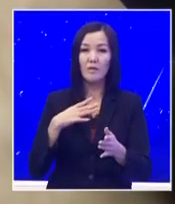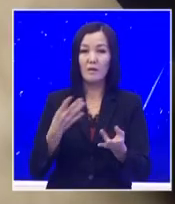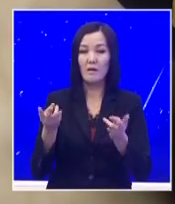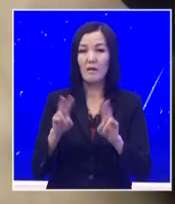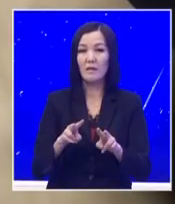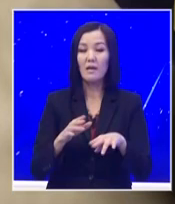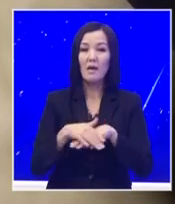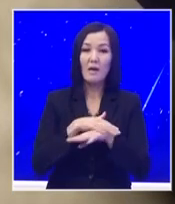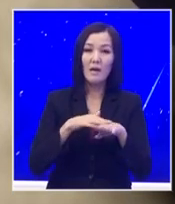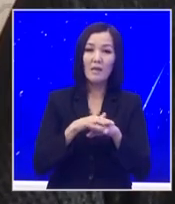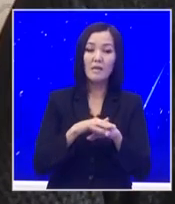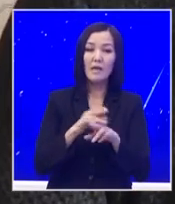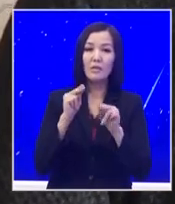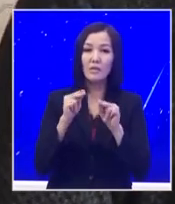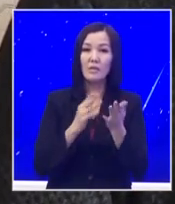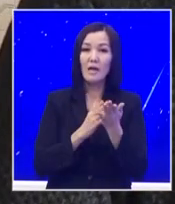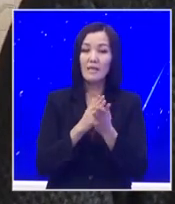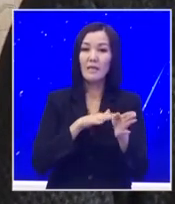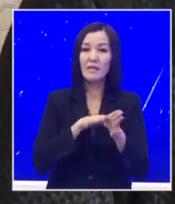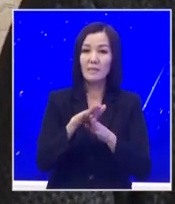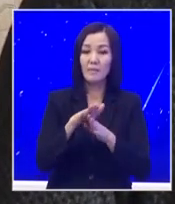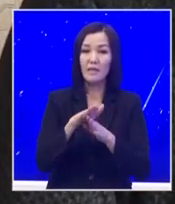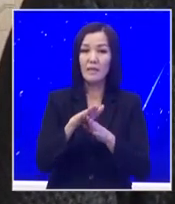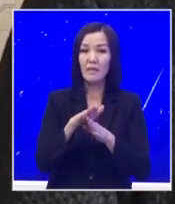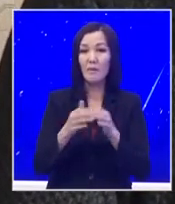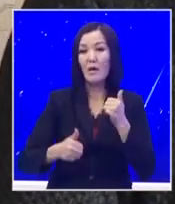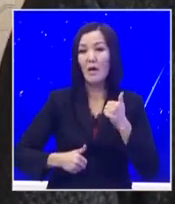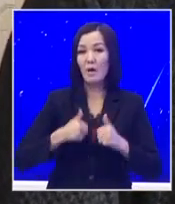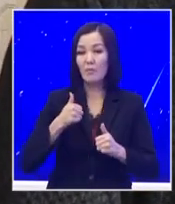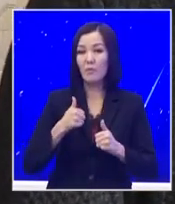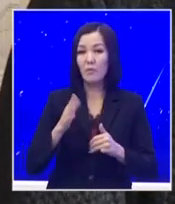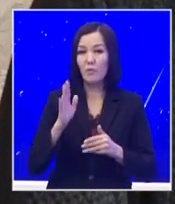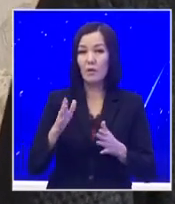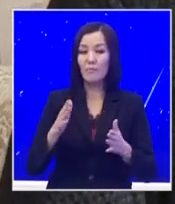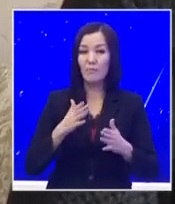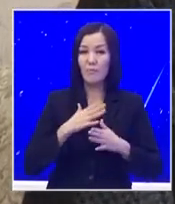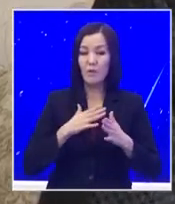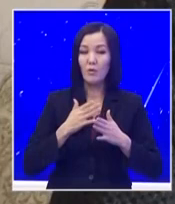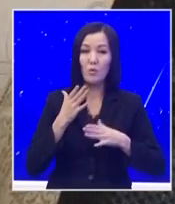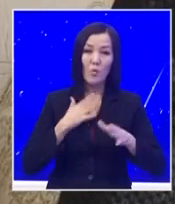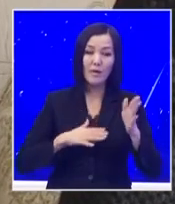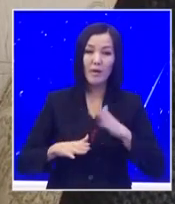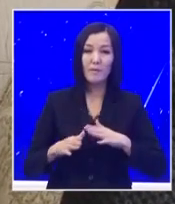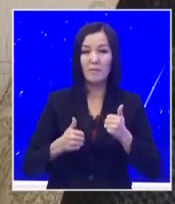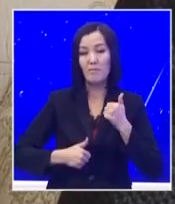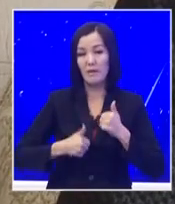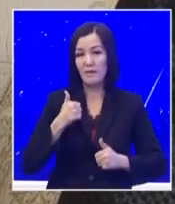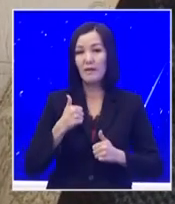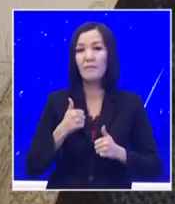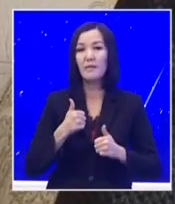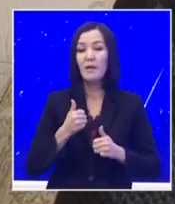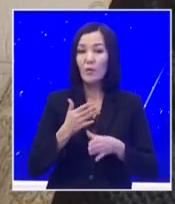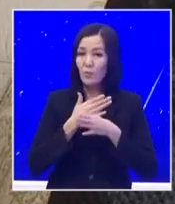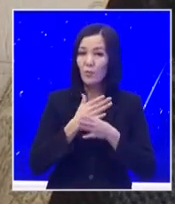Халқына, еліне жұмыс істеп, осылай абыройлы болып жүргенде мен қолдау көрсетемін. Мен қуанамын да, мақтанамын да бұл кісінің осындай